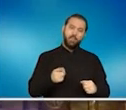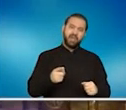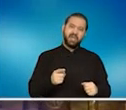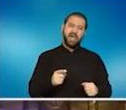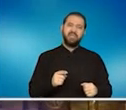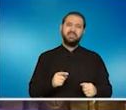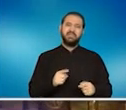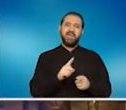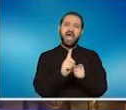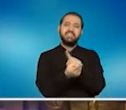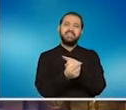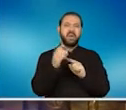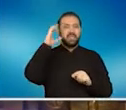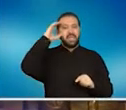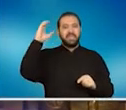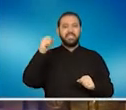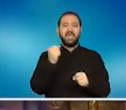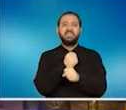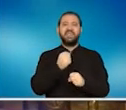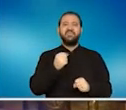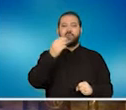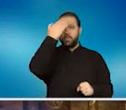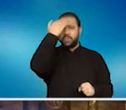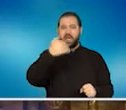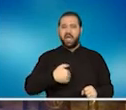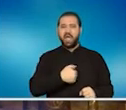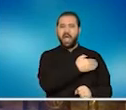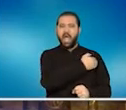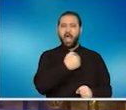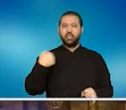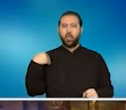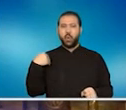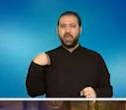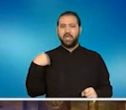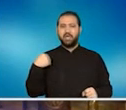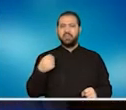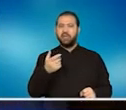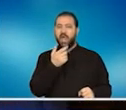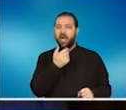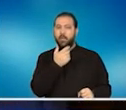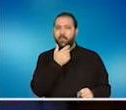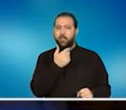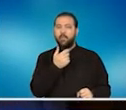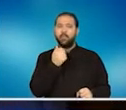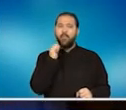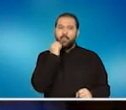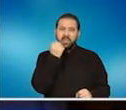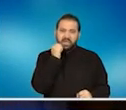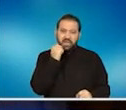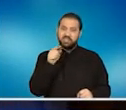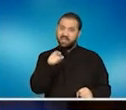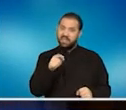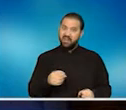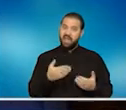a trecut la catolici. Și la vârsta maturității, el și-a dat